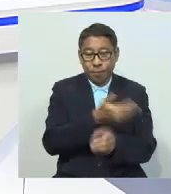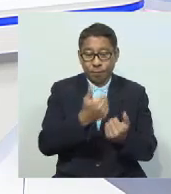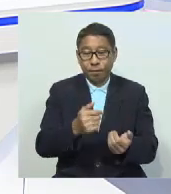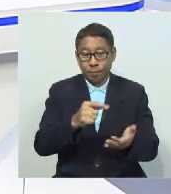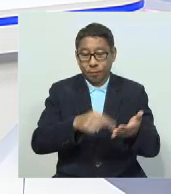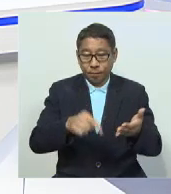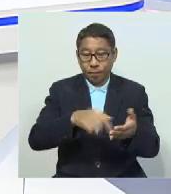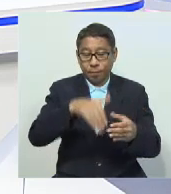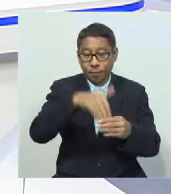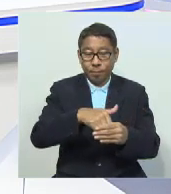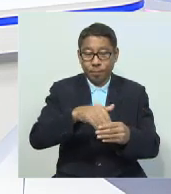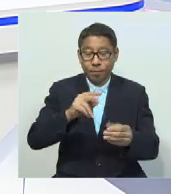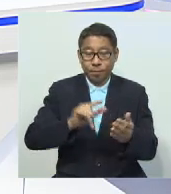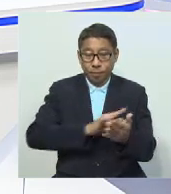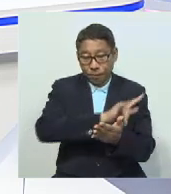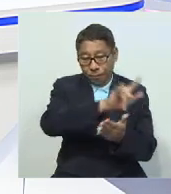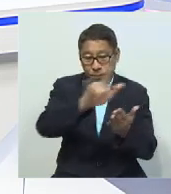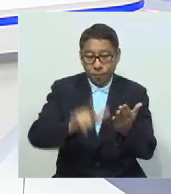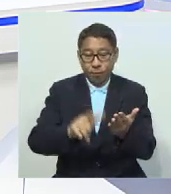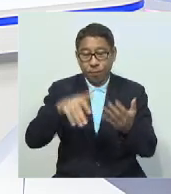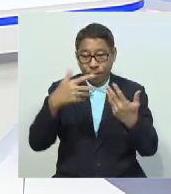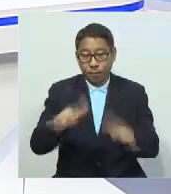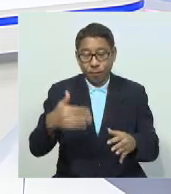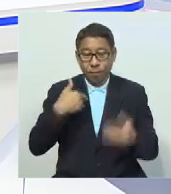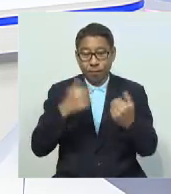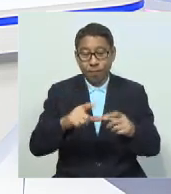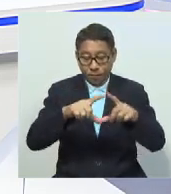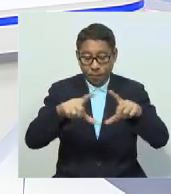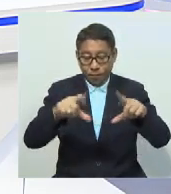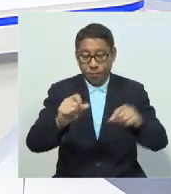การลงคะแนนเลือกตั้งนอกราชอาณาจักรไปเรียบร้อยแล้วก็ถือว่าเป็นบัตรเสียนะคะ